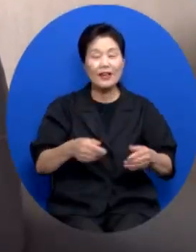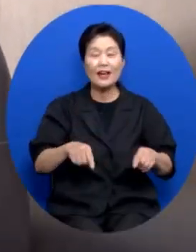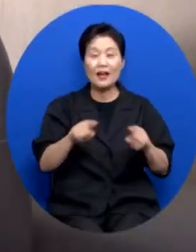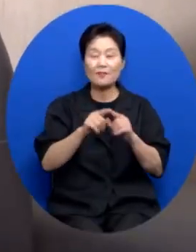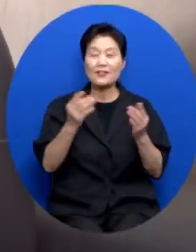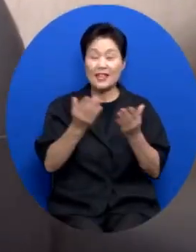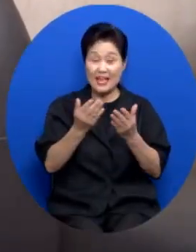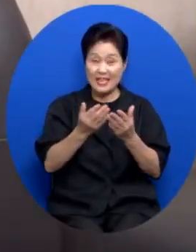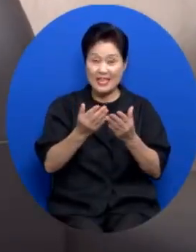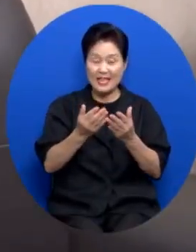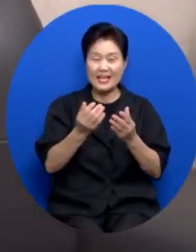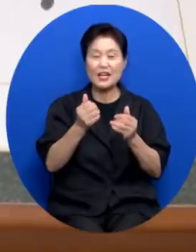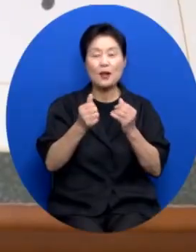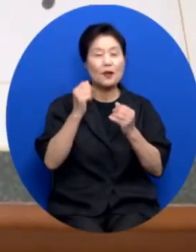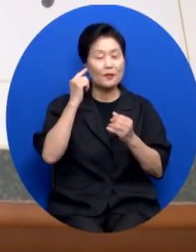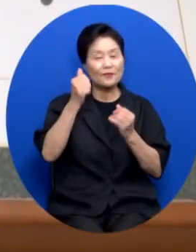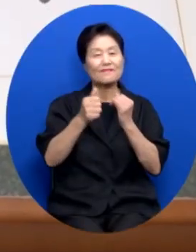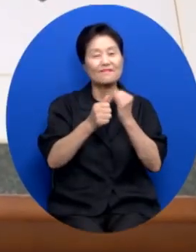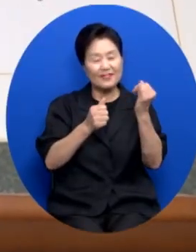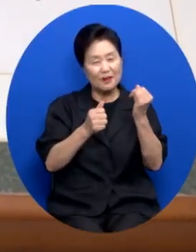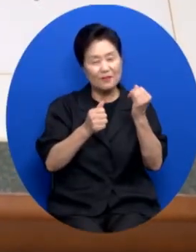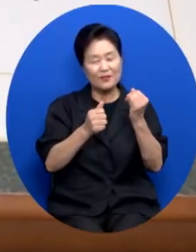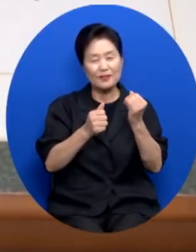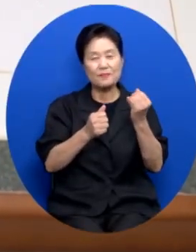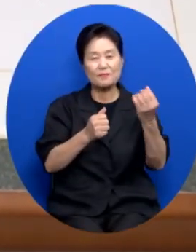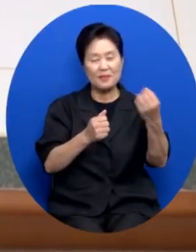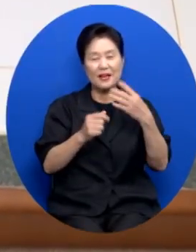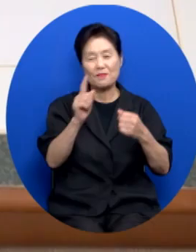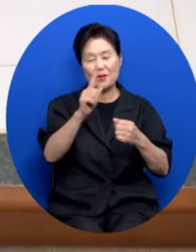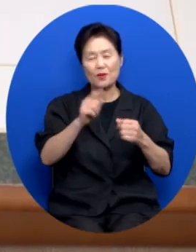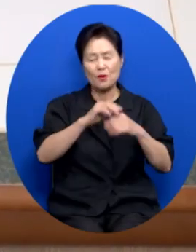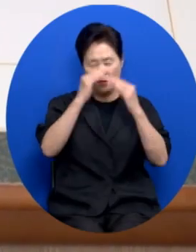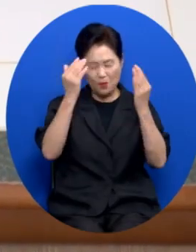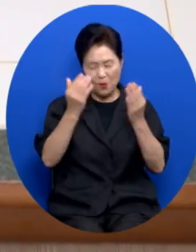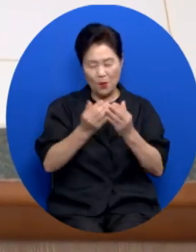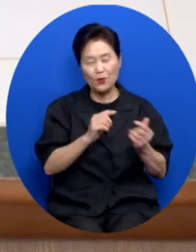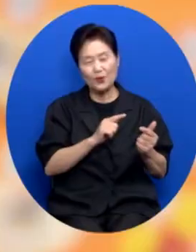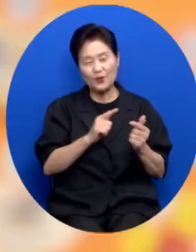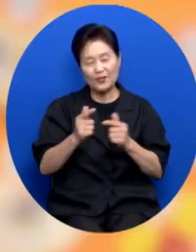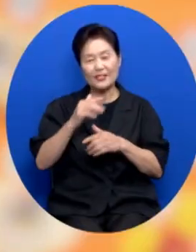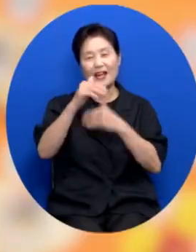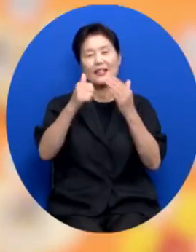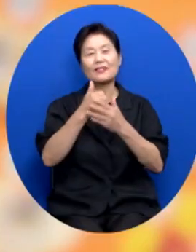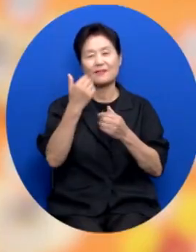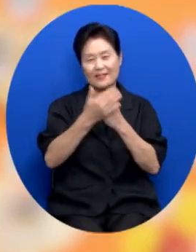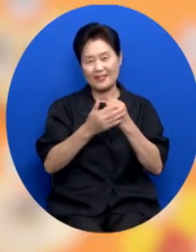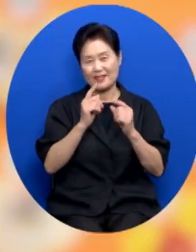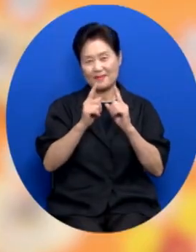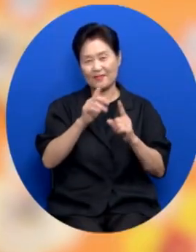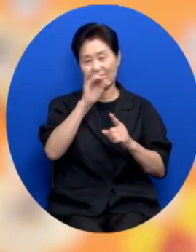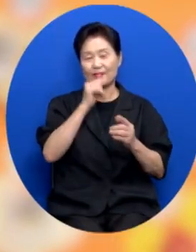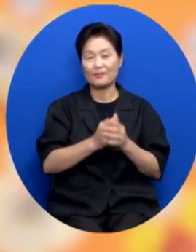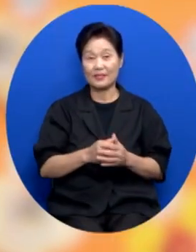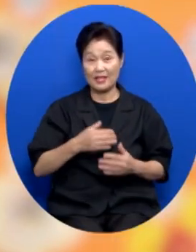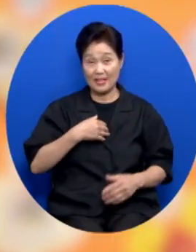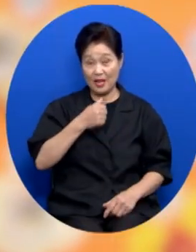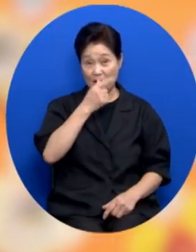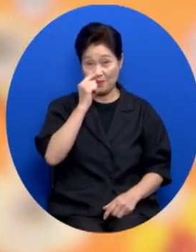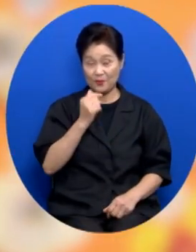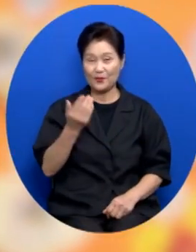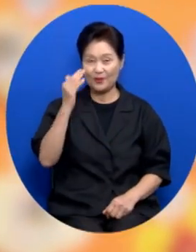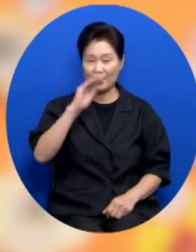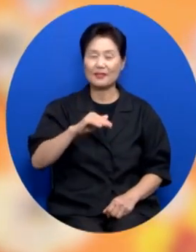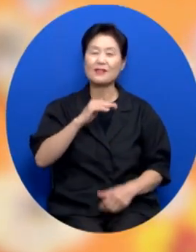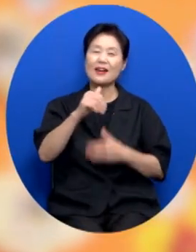사모는 모든 것이 하나님의 은혜였다고 소회를 밝혔습니다. 네, 부족하지만 하나님께서 사용해